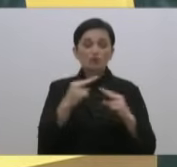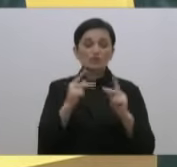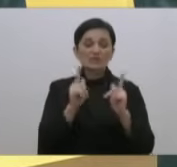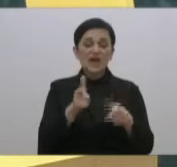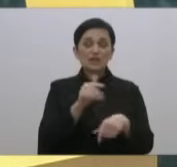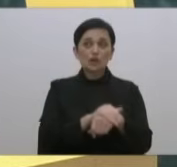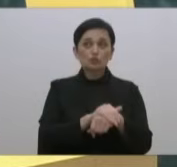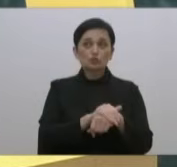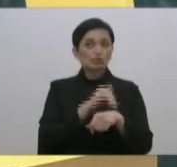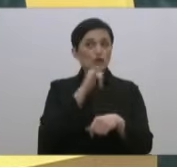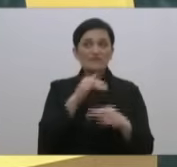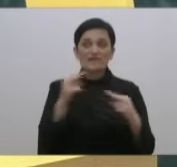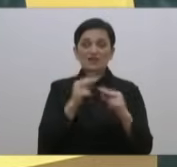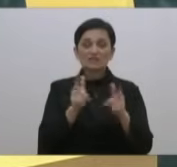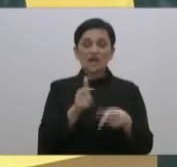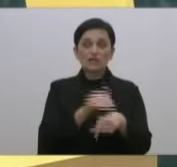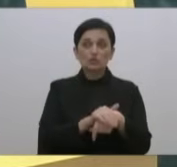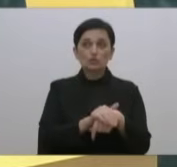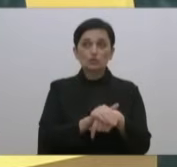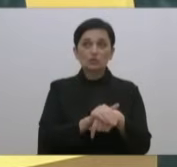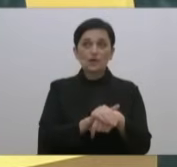დადასტურება და ამას ვერ დაადასტურებს.